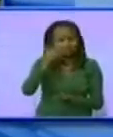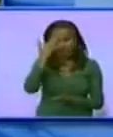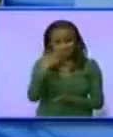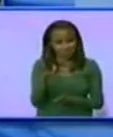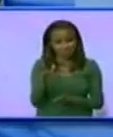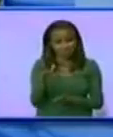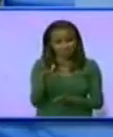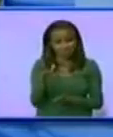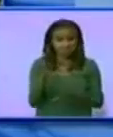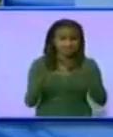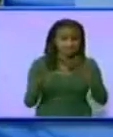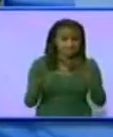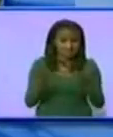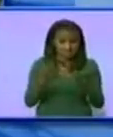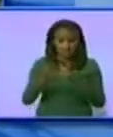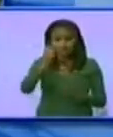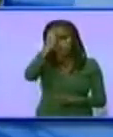አላውቅም። ምናልባት